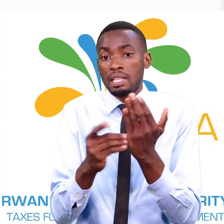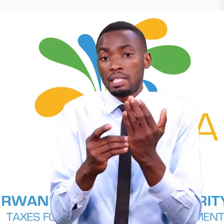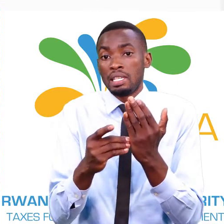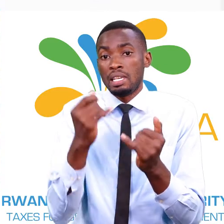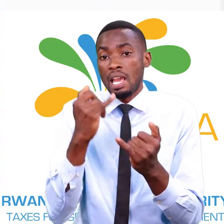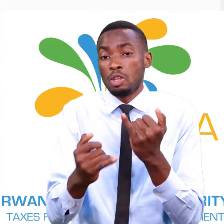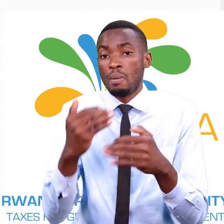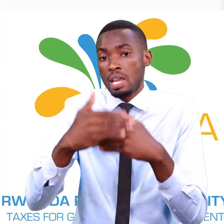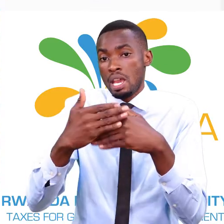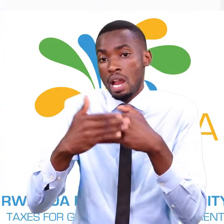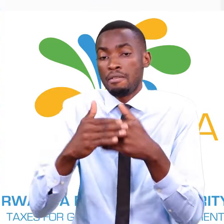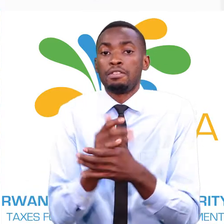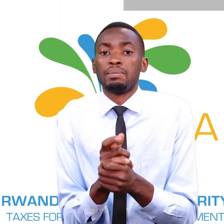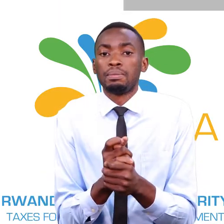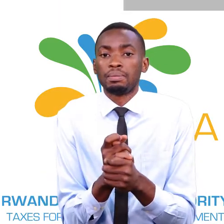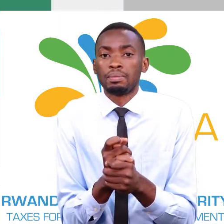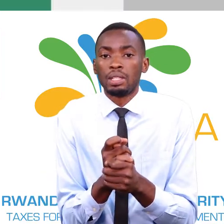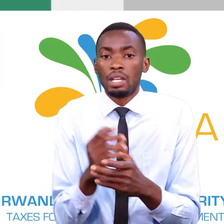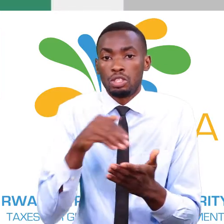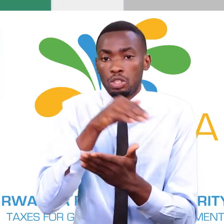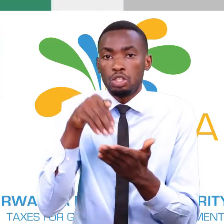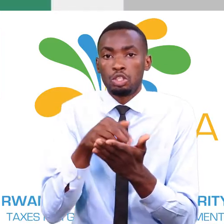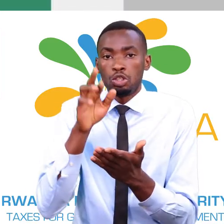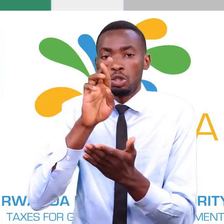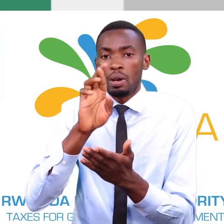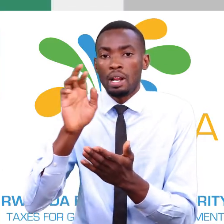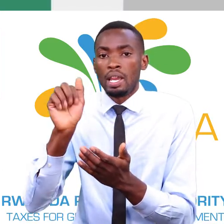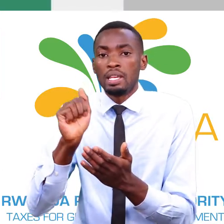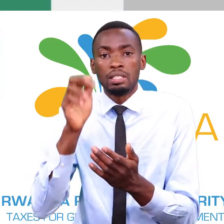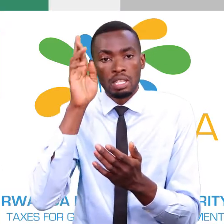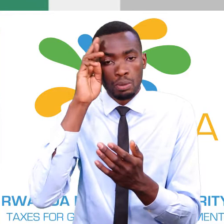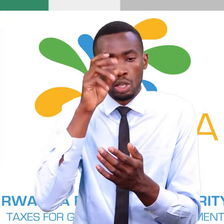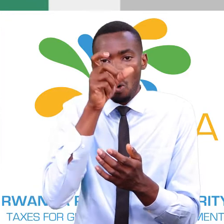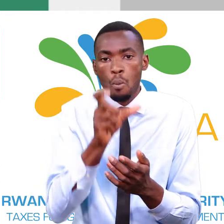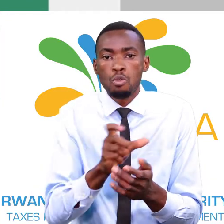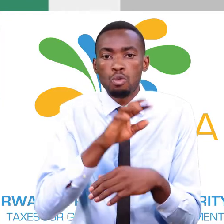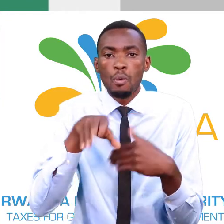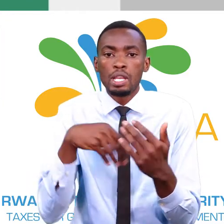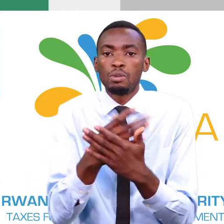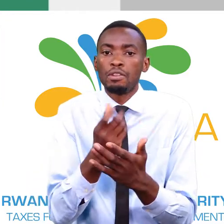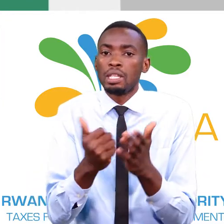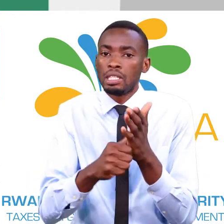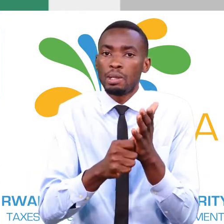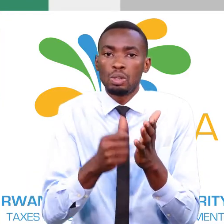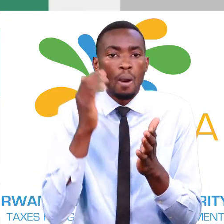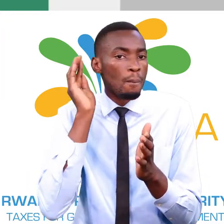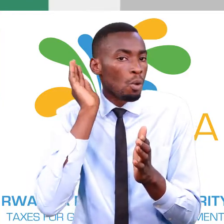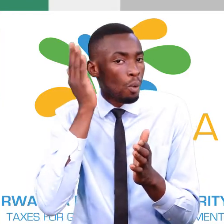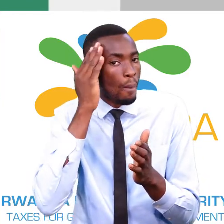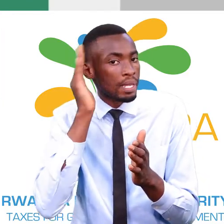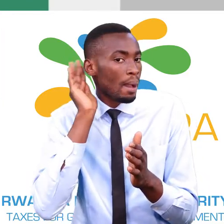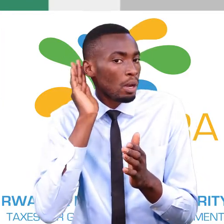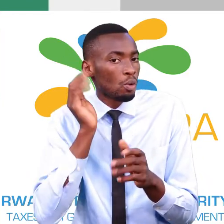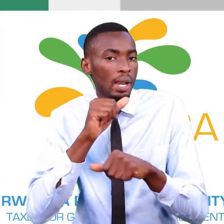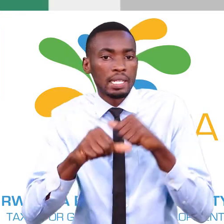ya nyuma yo kwishyura umusoro ku mutungo utimukanwa yegereje iki kigo kinibutse uwahura n'ikibazo mu kumenya amakuru ajyanye n'umusoro we